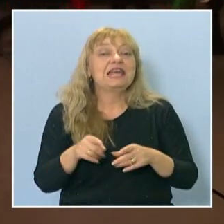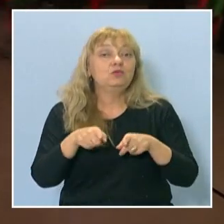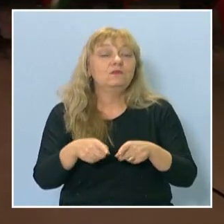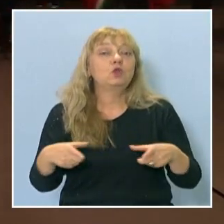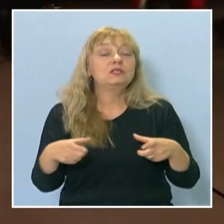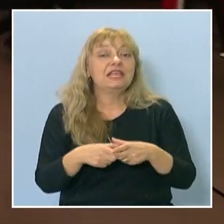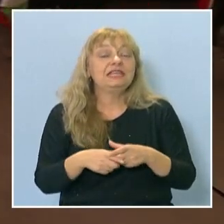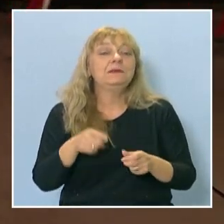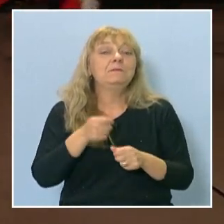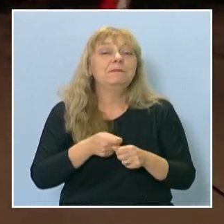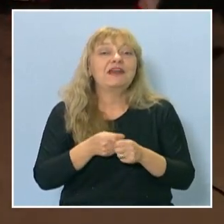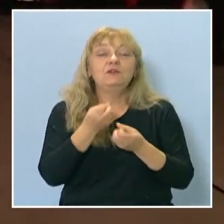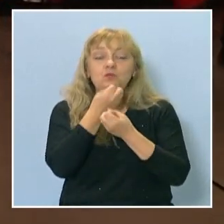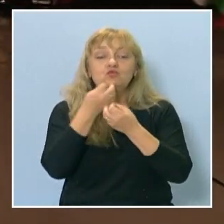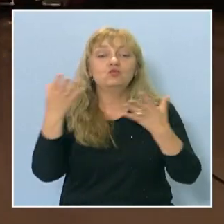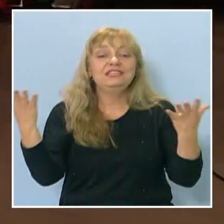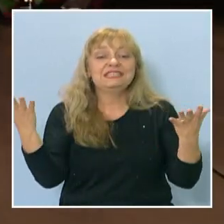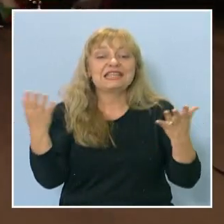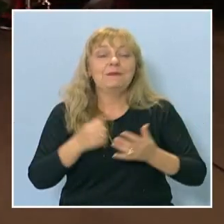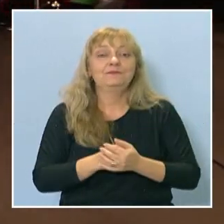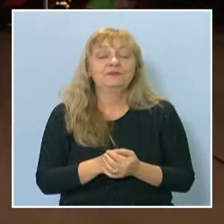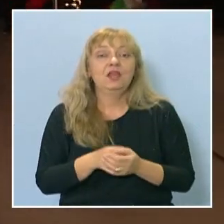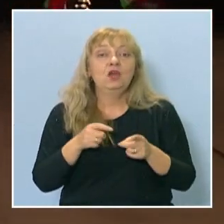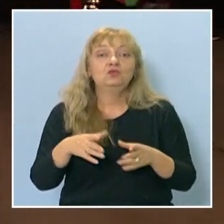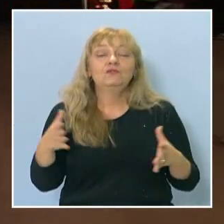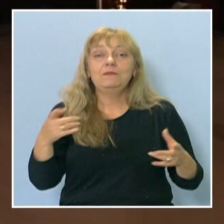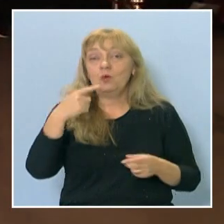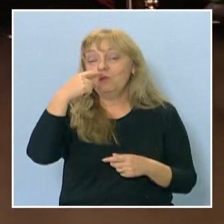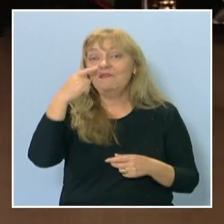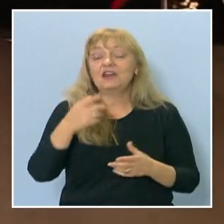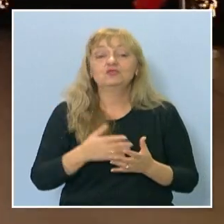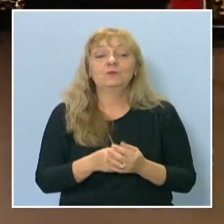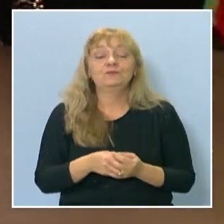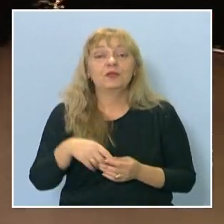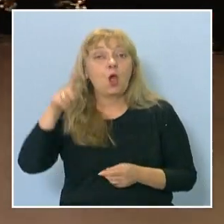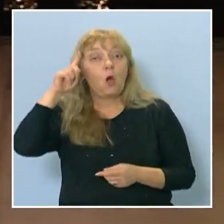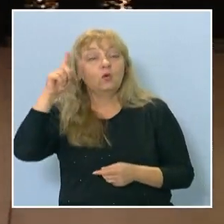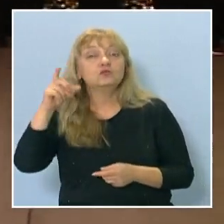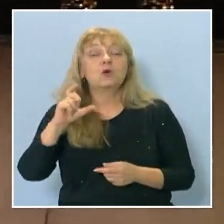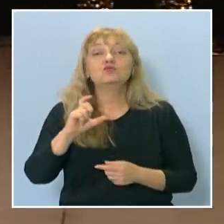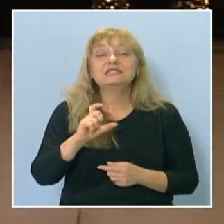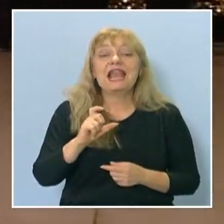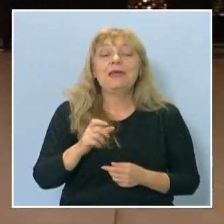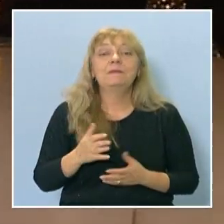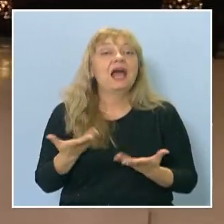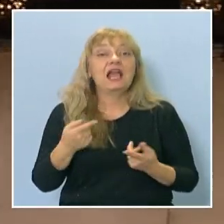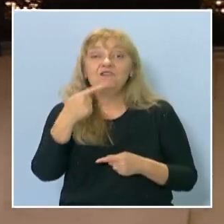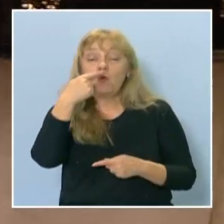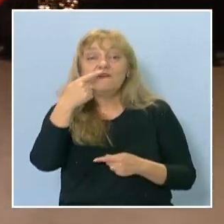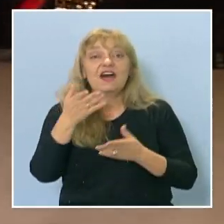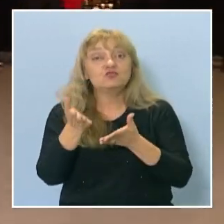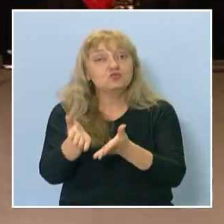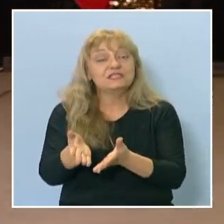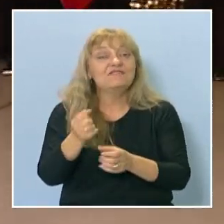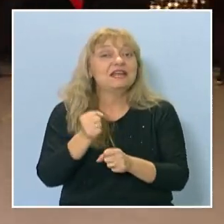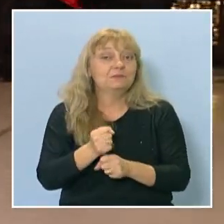творим чудеса, което показахме и в концерта. Госпожо Салем, какво е важно за вас при работата? Вие